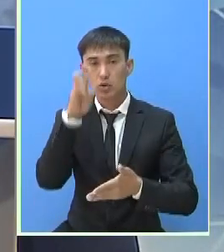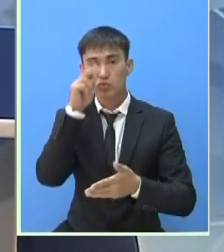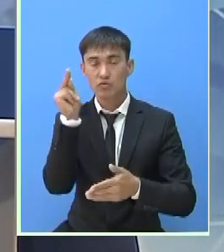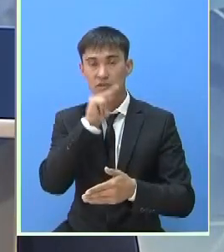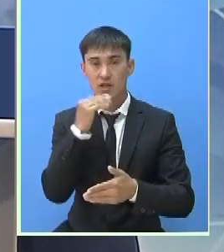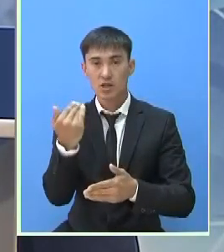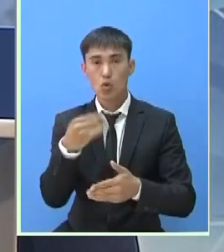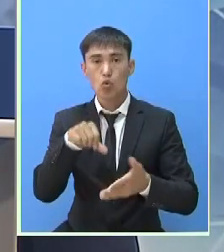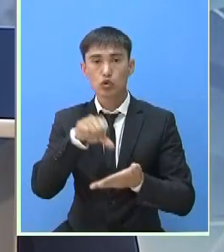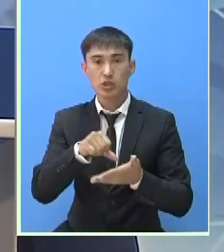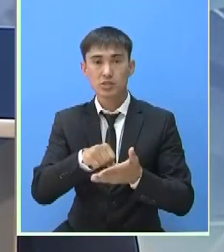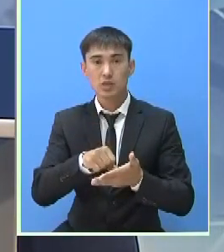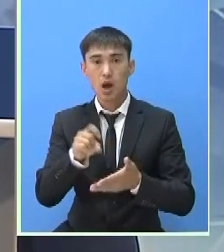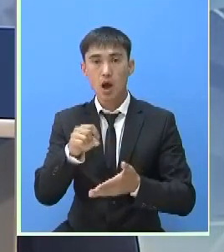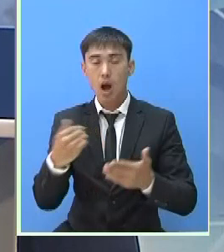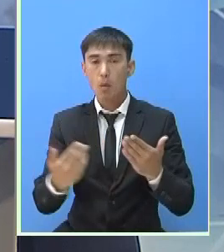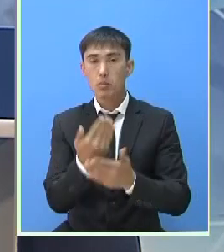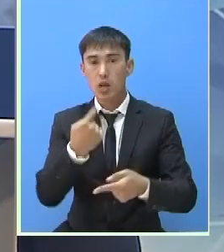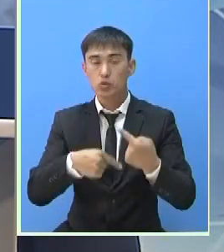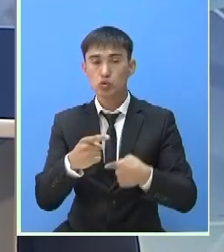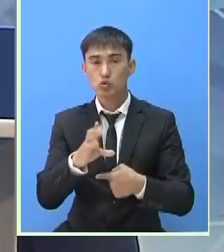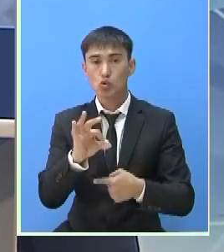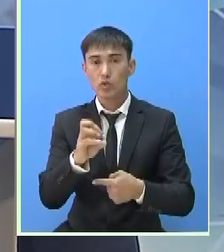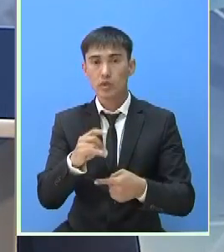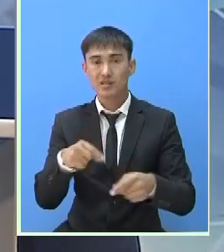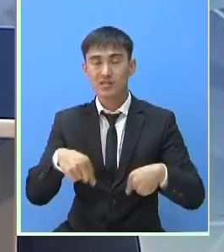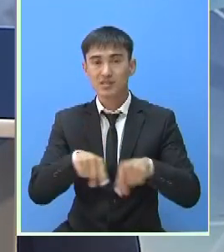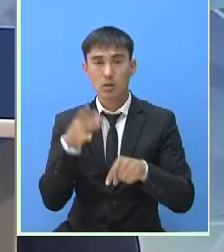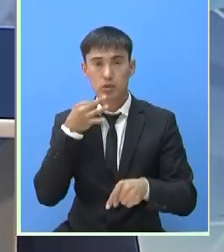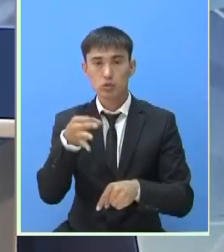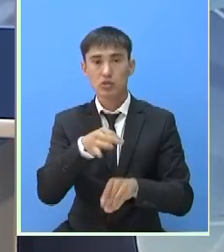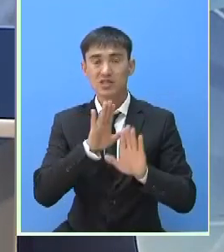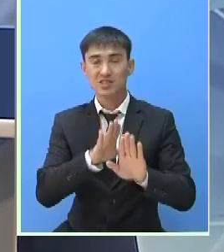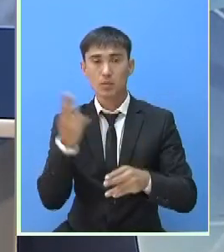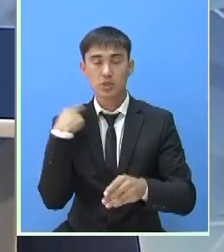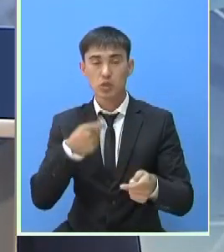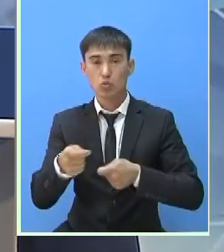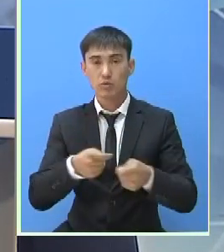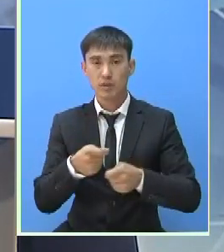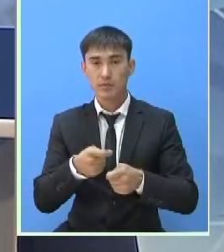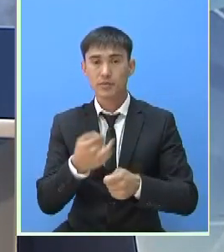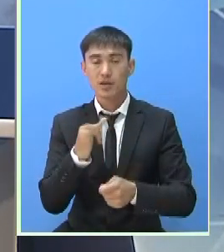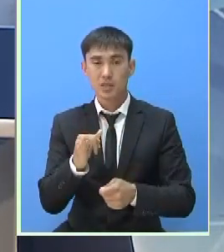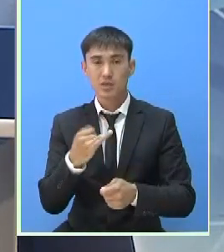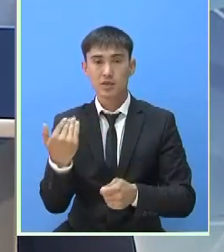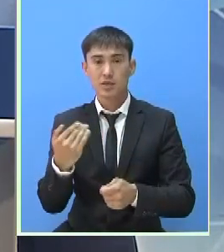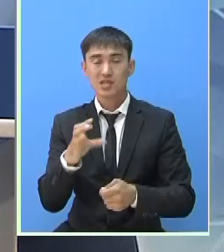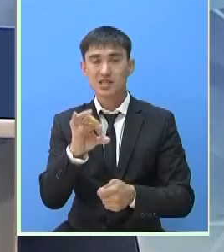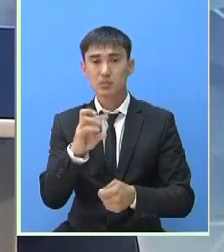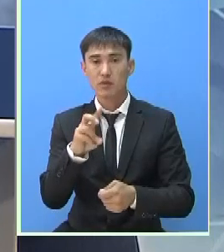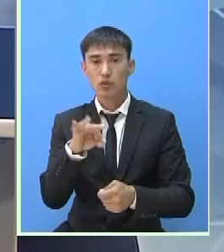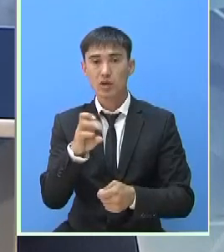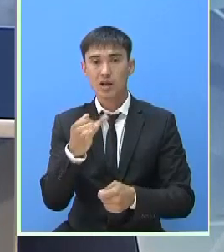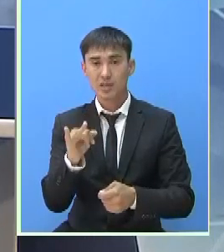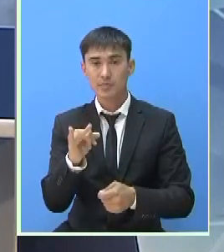обвинения и участием в апелляционной инстанции прокуратуры Алматинской области. Заместитель начальника управления. И Сарсимбаев